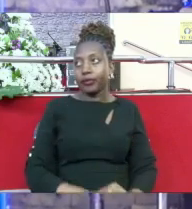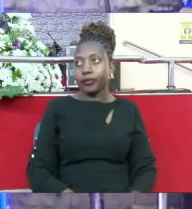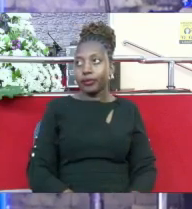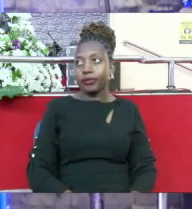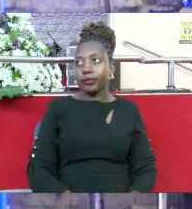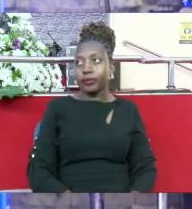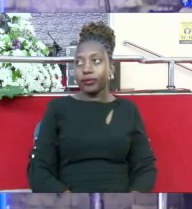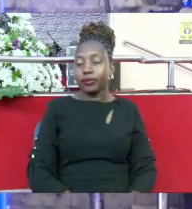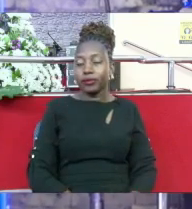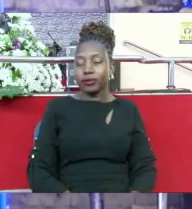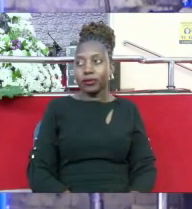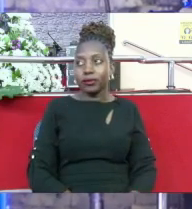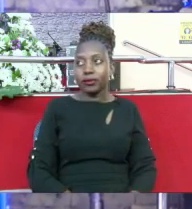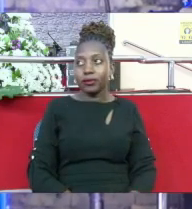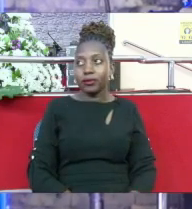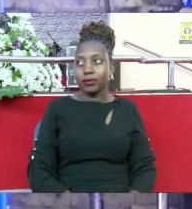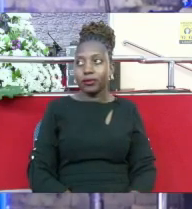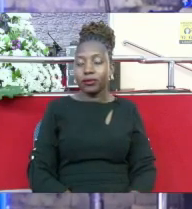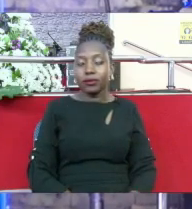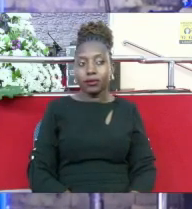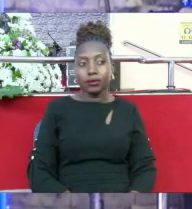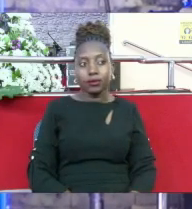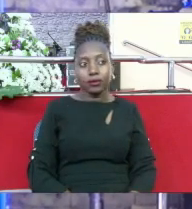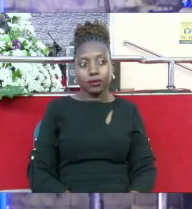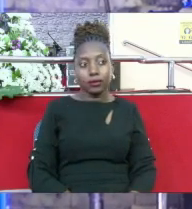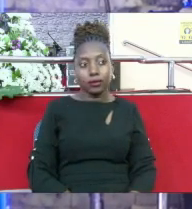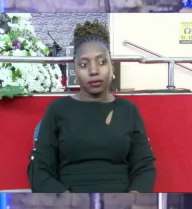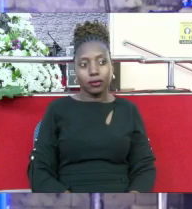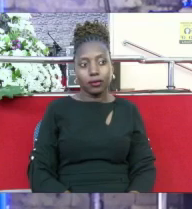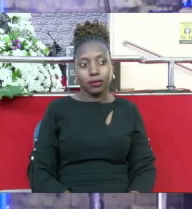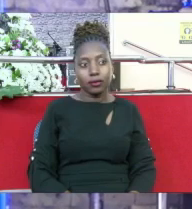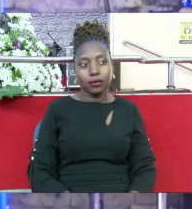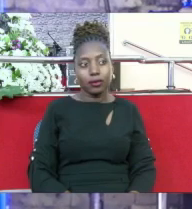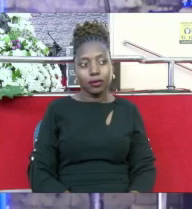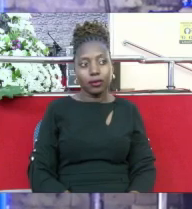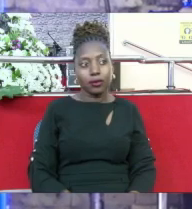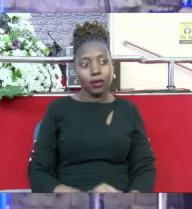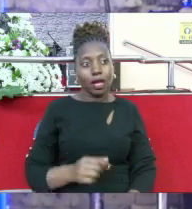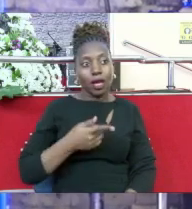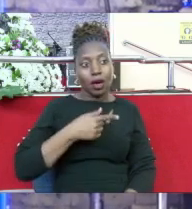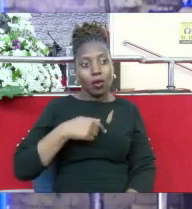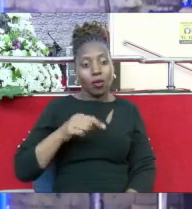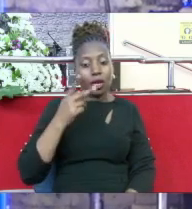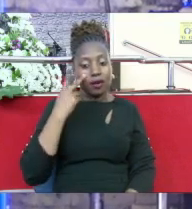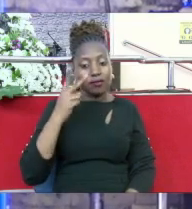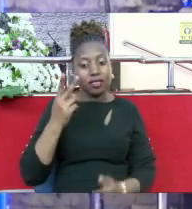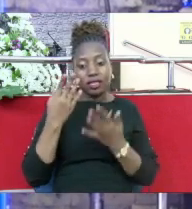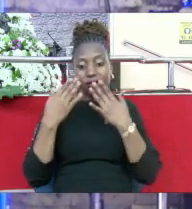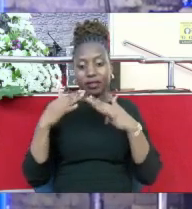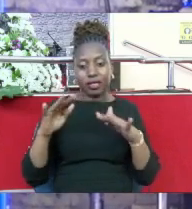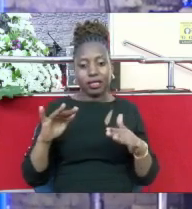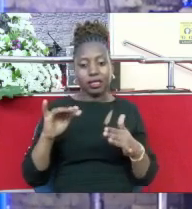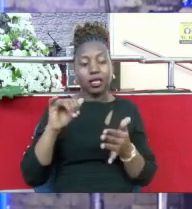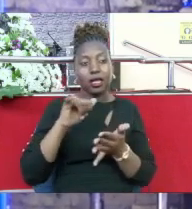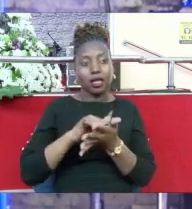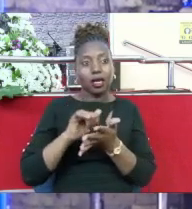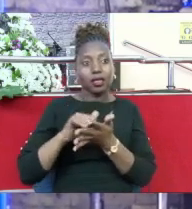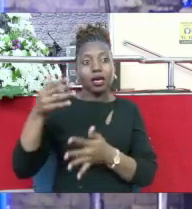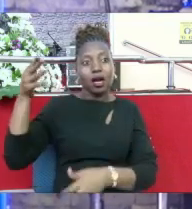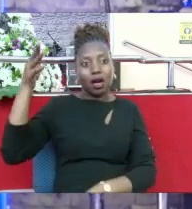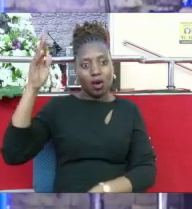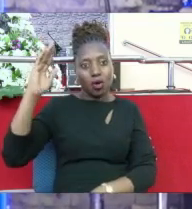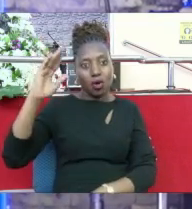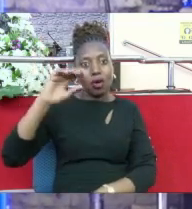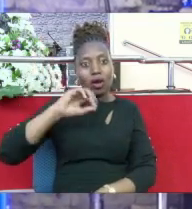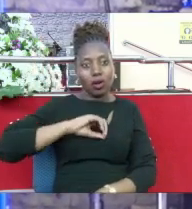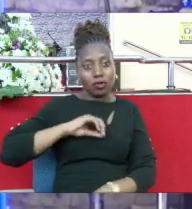utaweza kumiliki. And what, as we have seen, God owns everything. Ni ya kwamba Mungu anamiliki